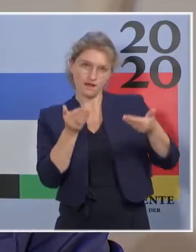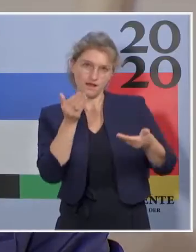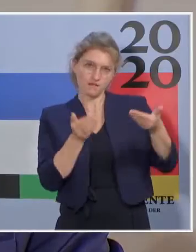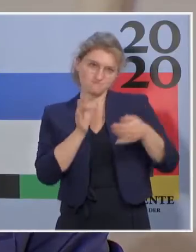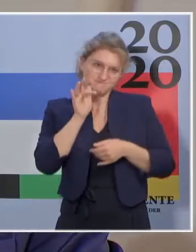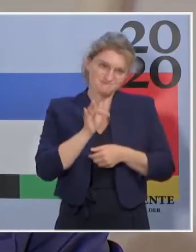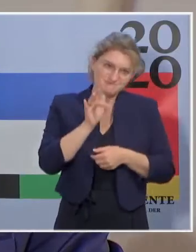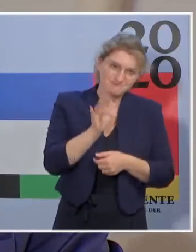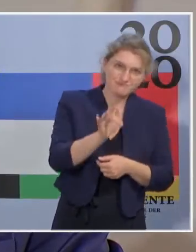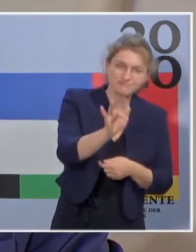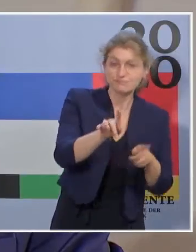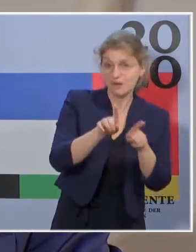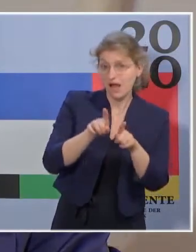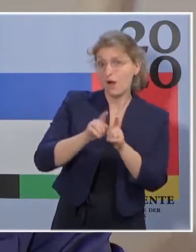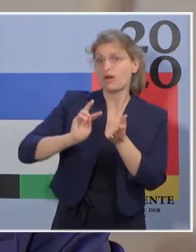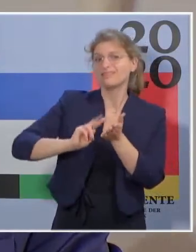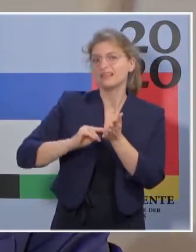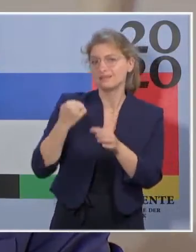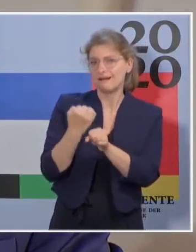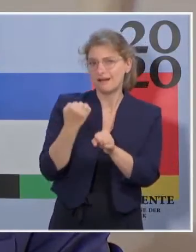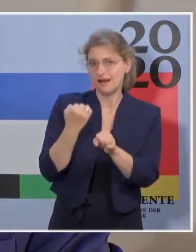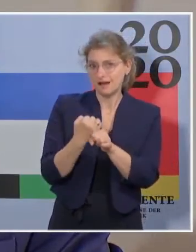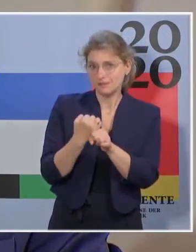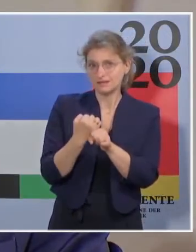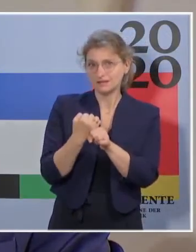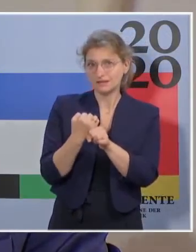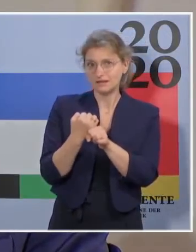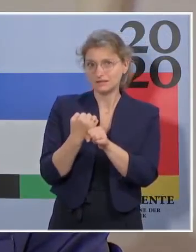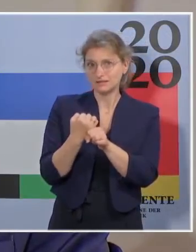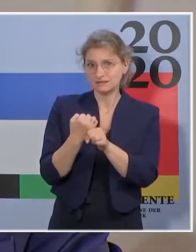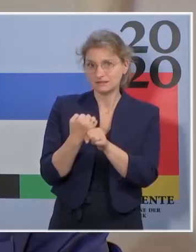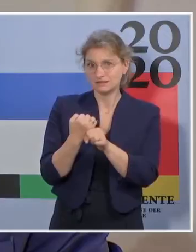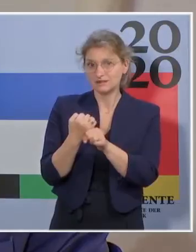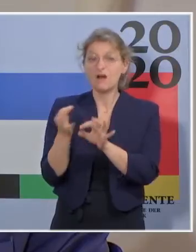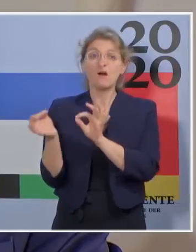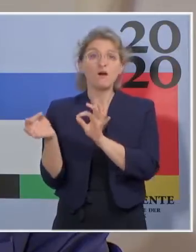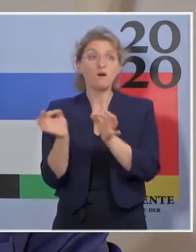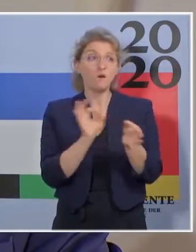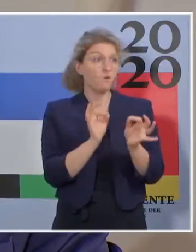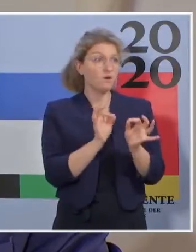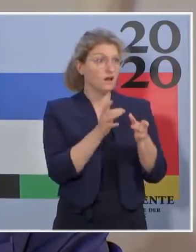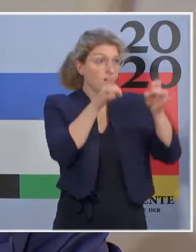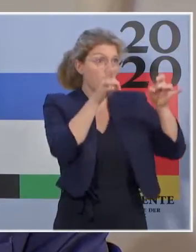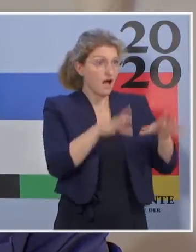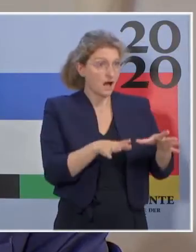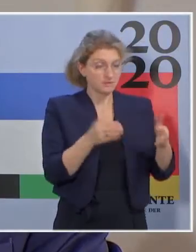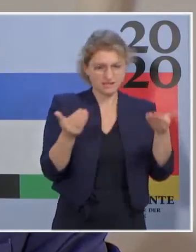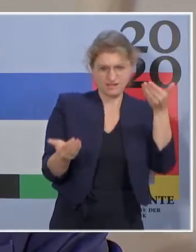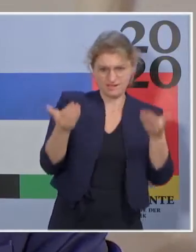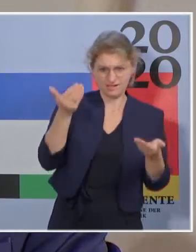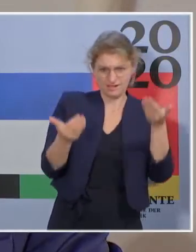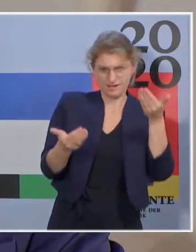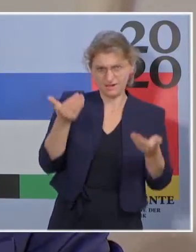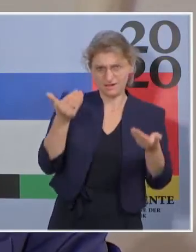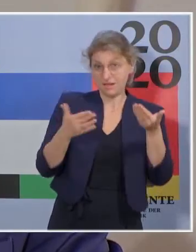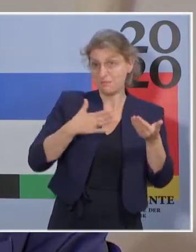wann digital zu arbeiten, entgegen der Möglichkeit, überhaupt die Organe der Gesetzgebung nicht zu haben,